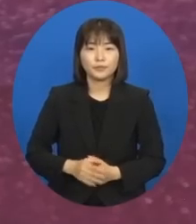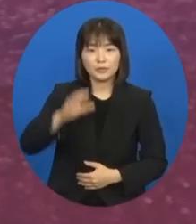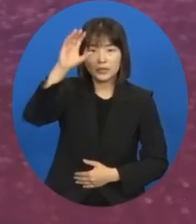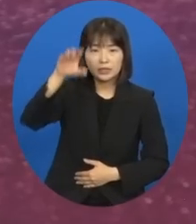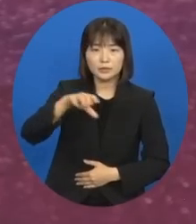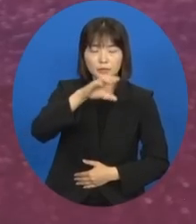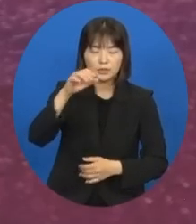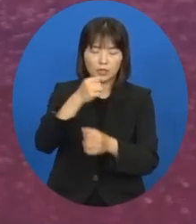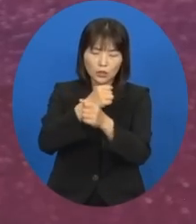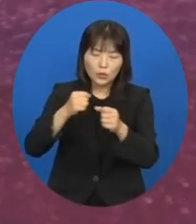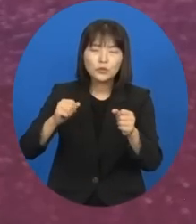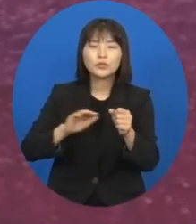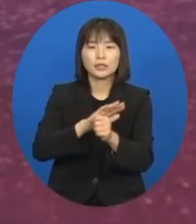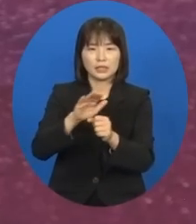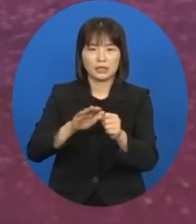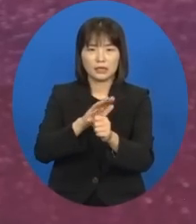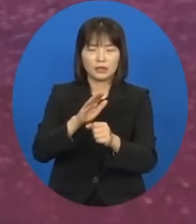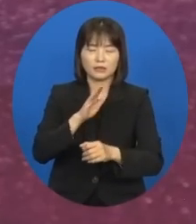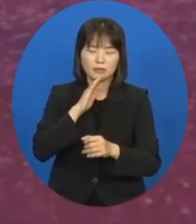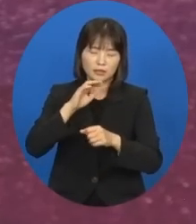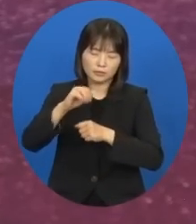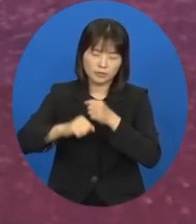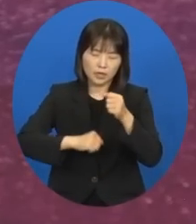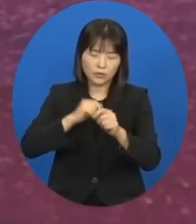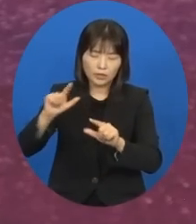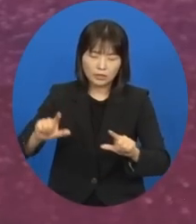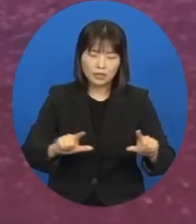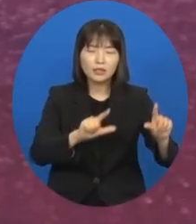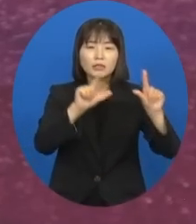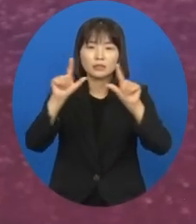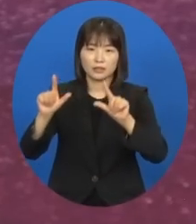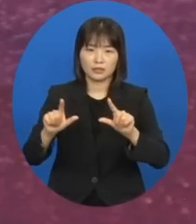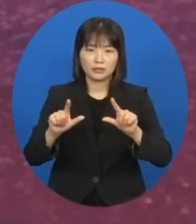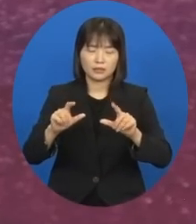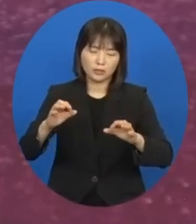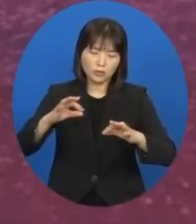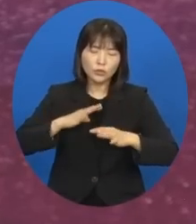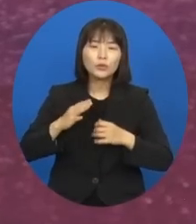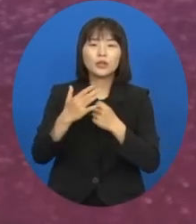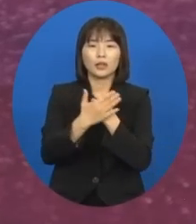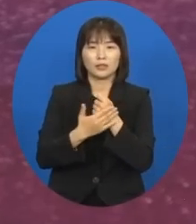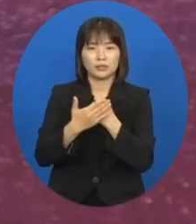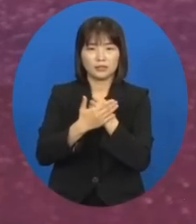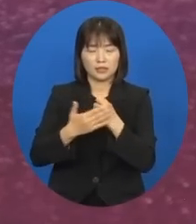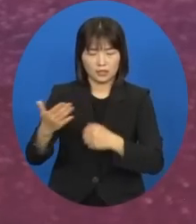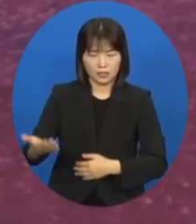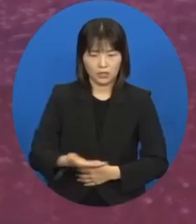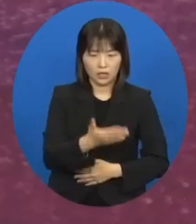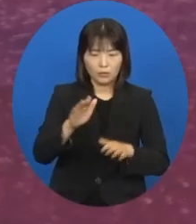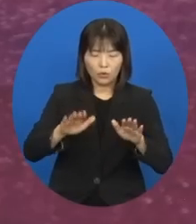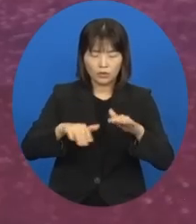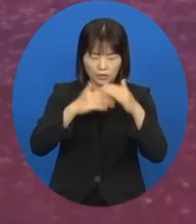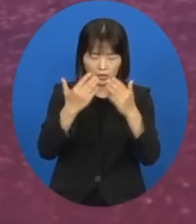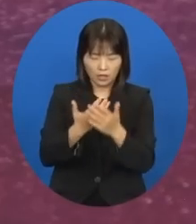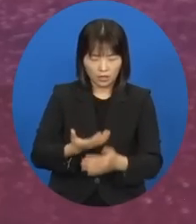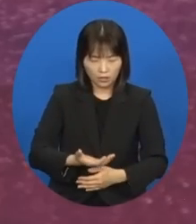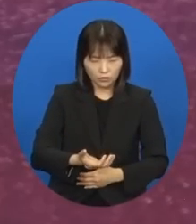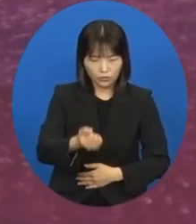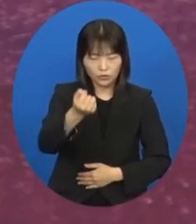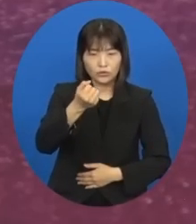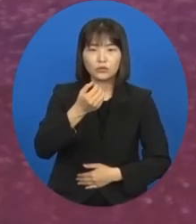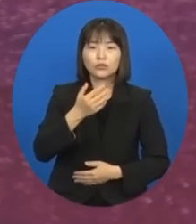십자가의 용서와 사랑 참 자유의 삶을 사는 놀라운 은혜를 여러분 오늘 다 누리실 수 있게 되기를